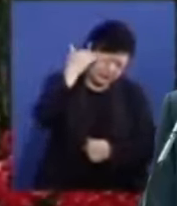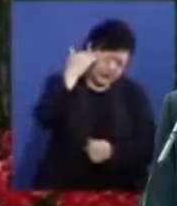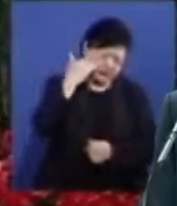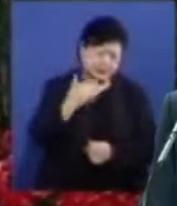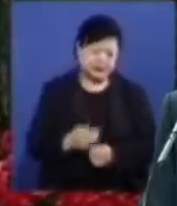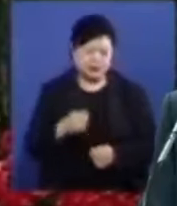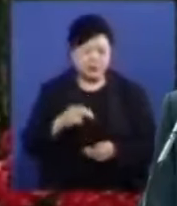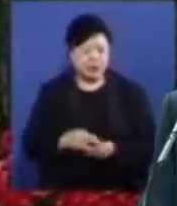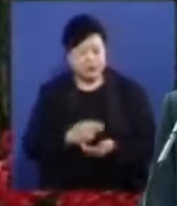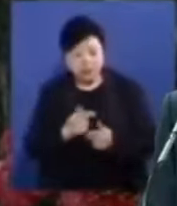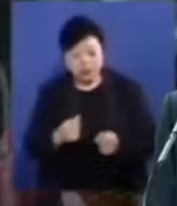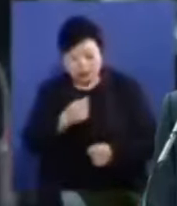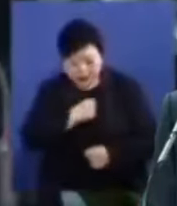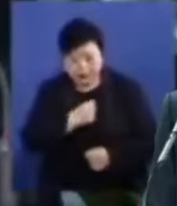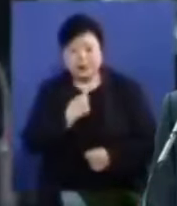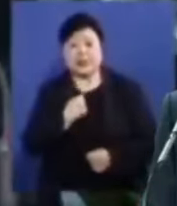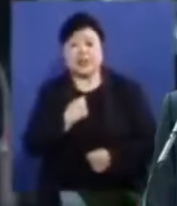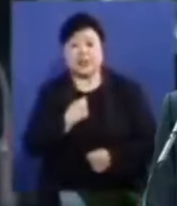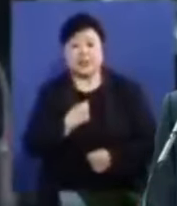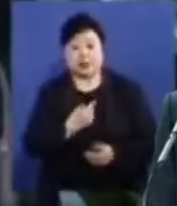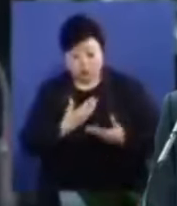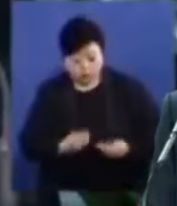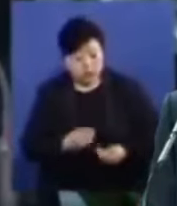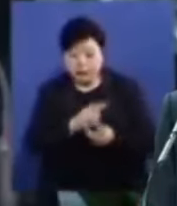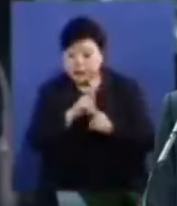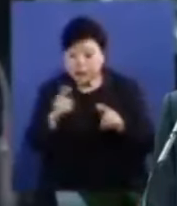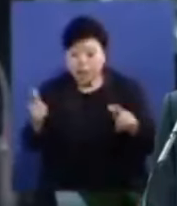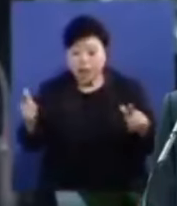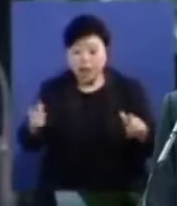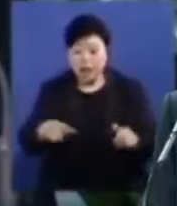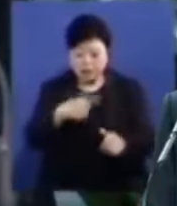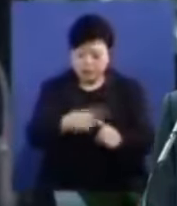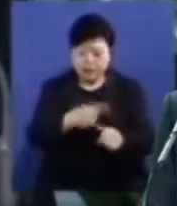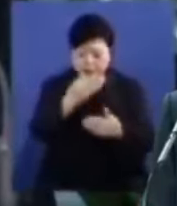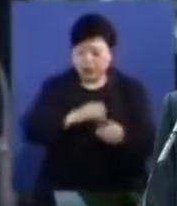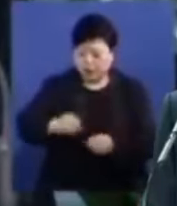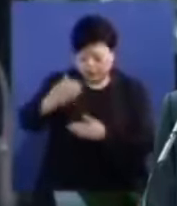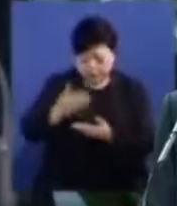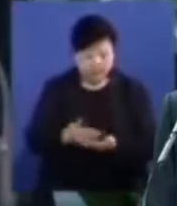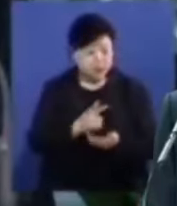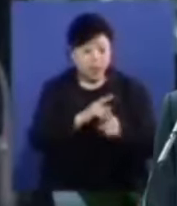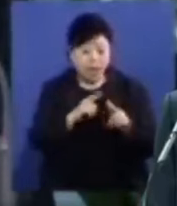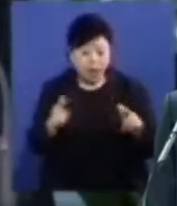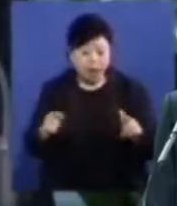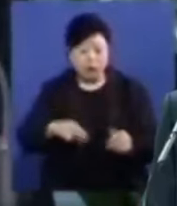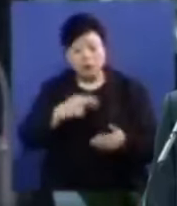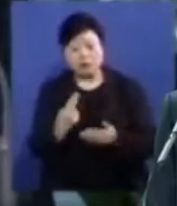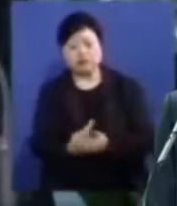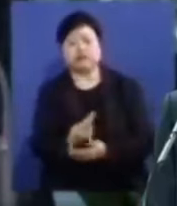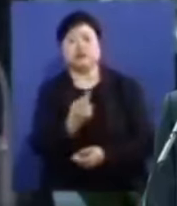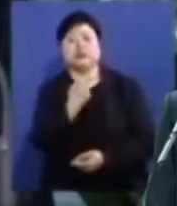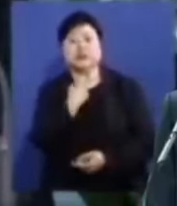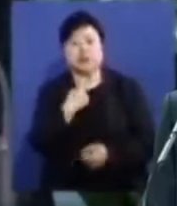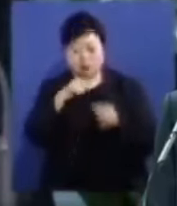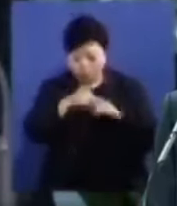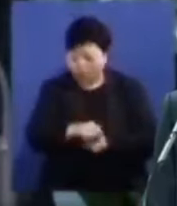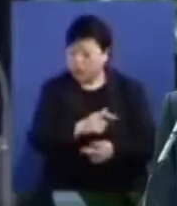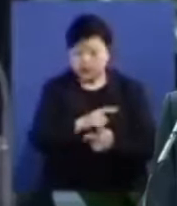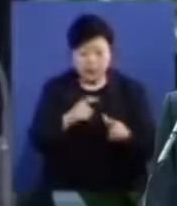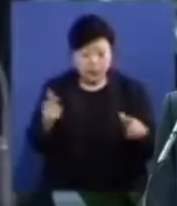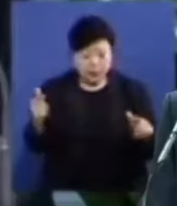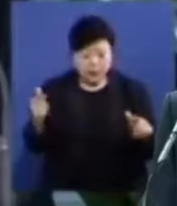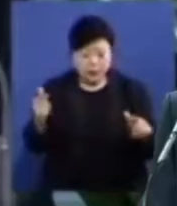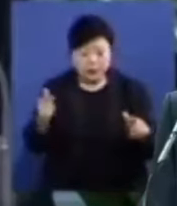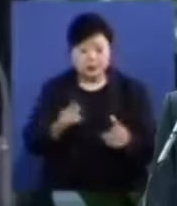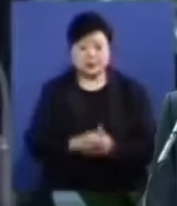쌓이지 아니하며 답답한 일을 당해도 낙심하지 아니하며 핍박을 받아도 버림받지 아니하며 끄꾸러뜨림을 당해도 망하지 아니하고